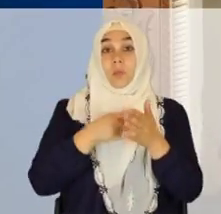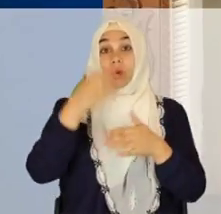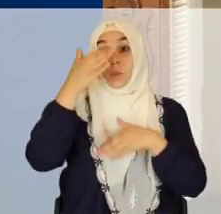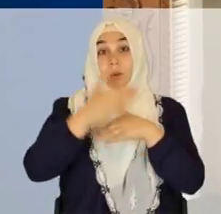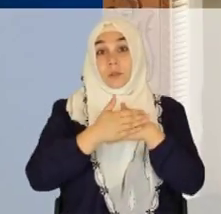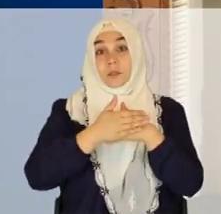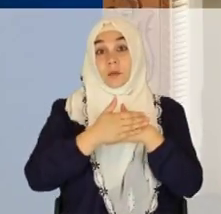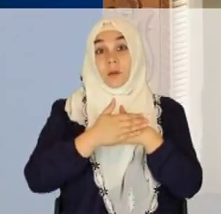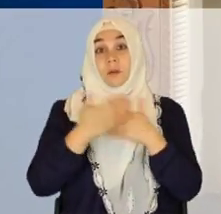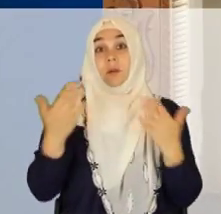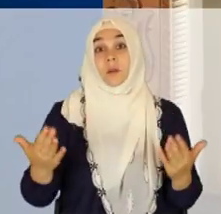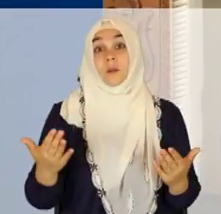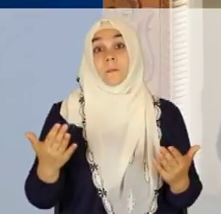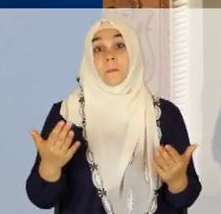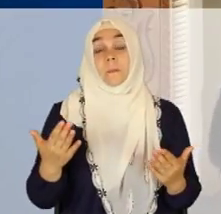yaqin qoldi.